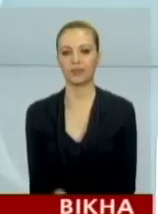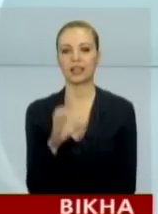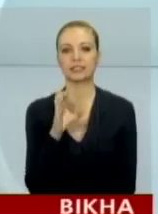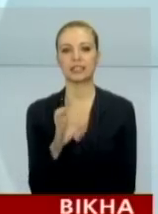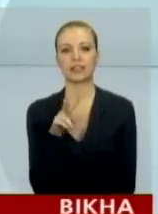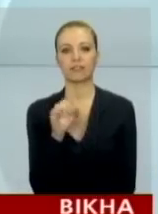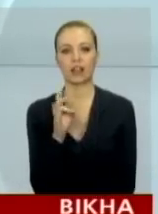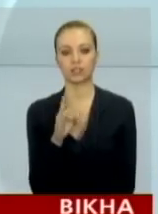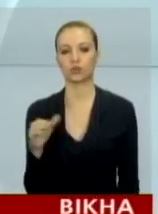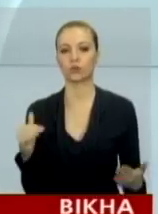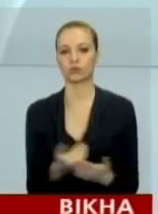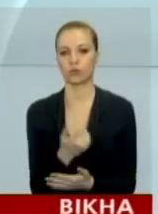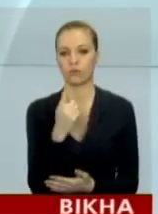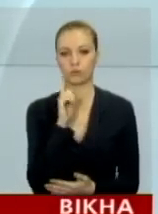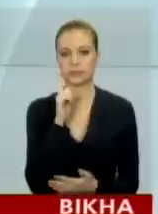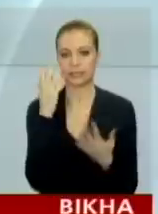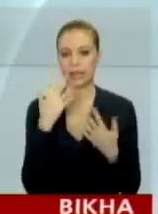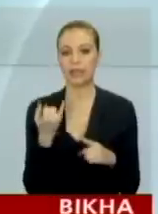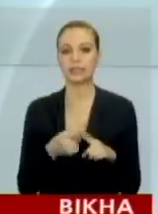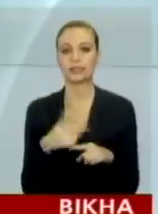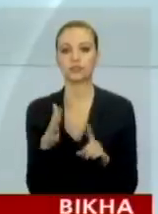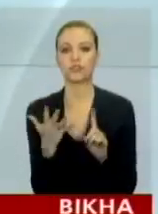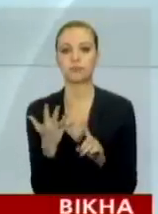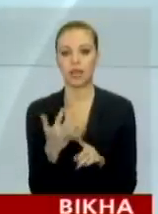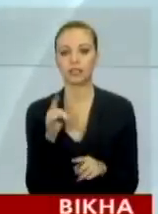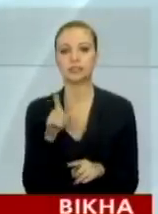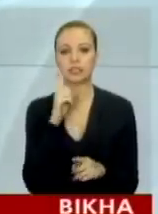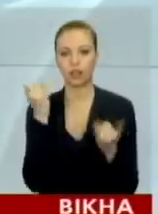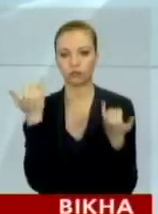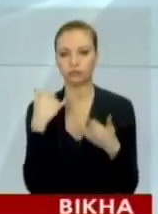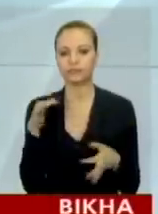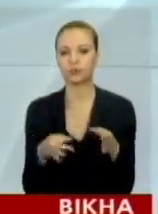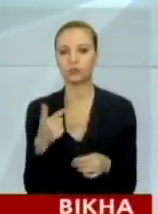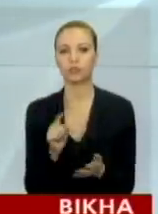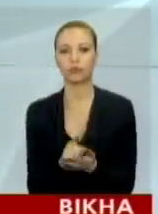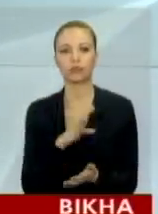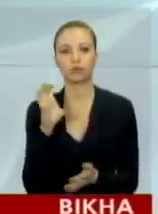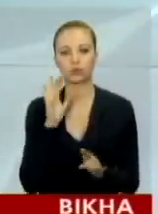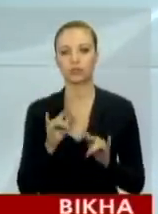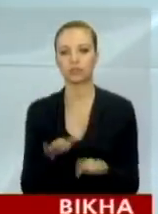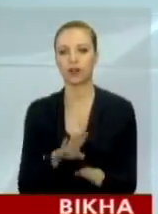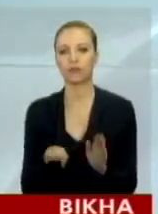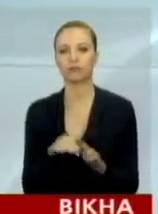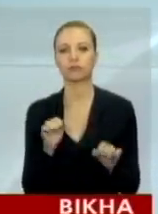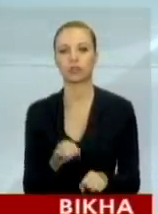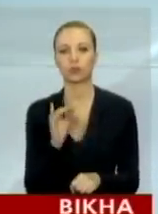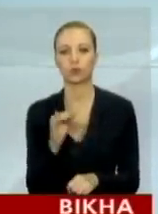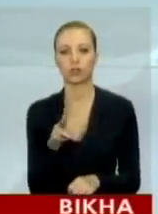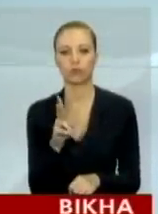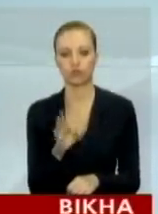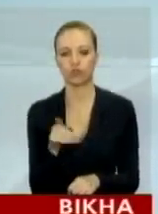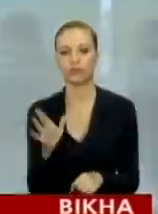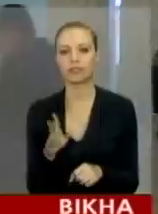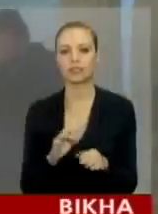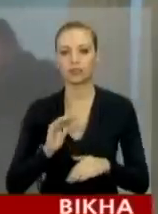Сергій Власенко знову зелений. Це вже вп'яте Зеленко. Його облили в суді, де мали слухати справу проти підзахисної Юлії Тимошенко. Він